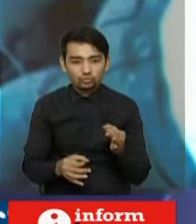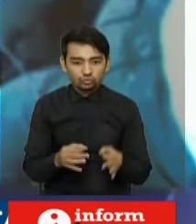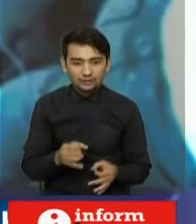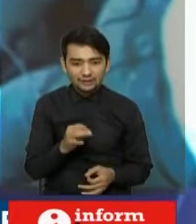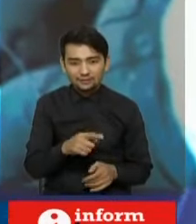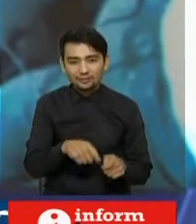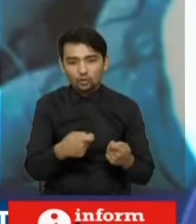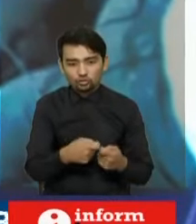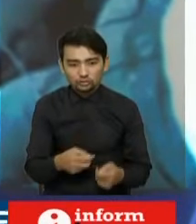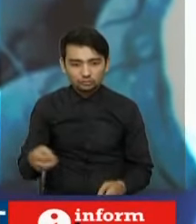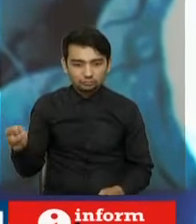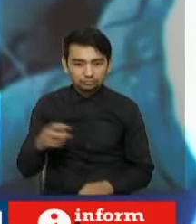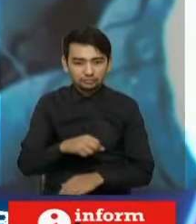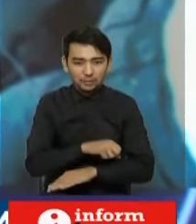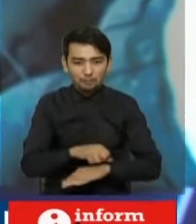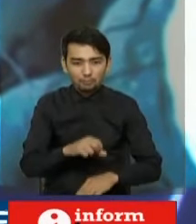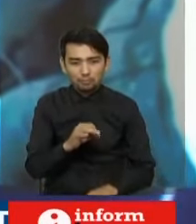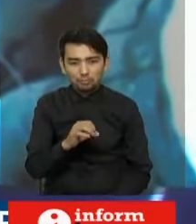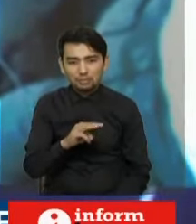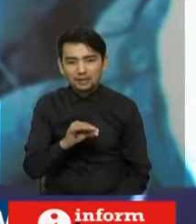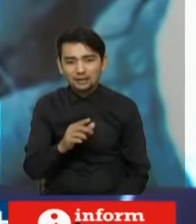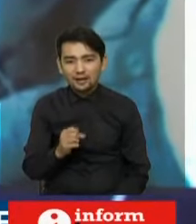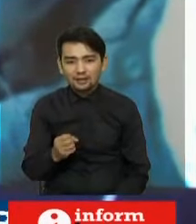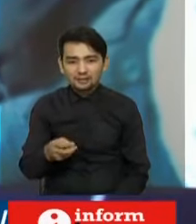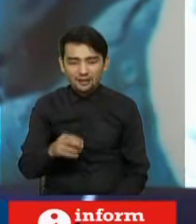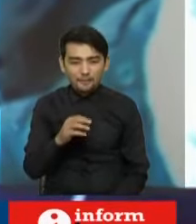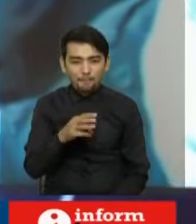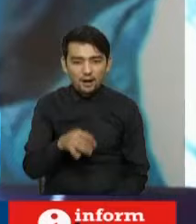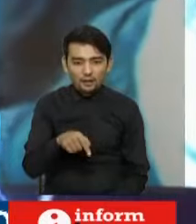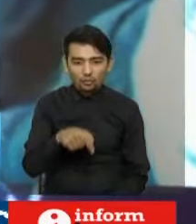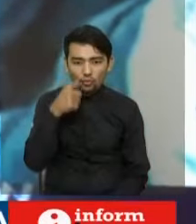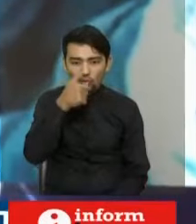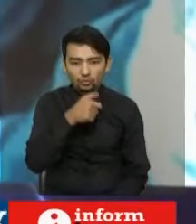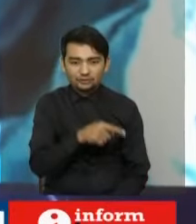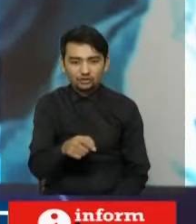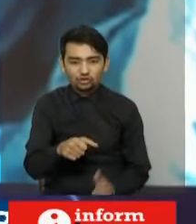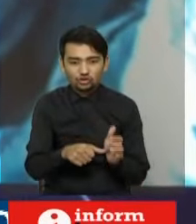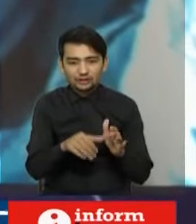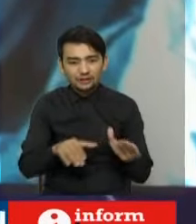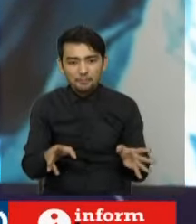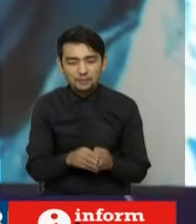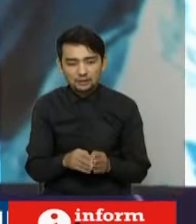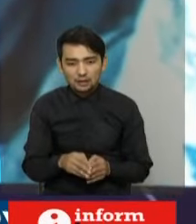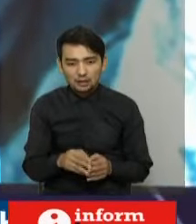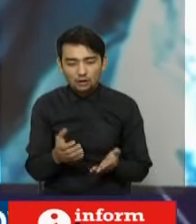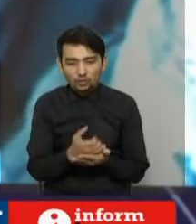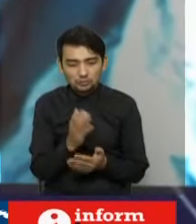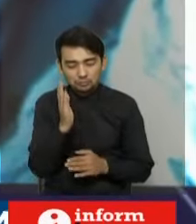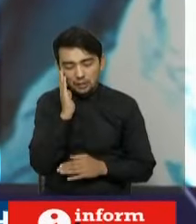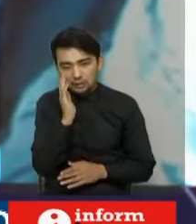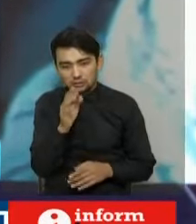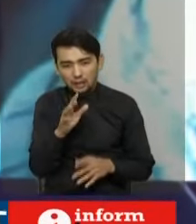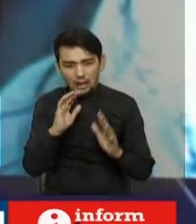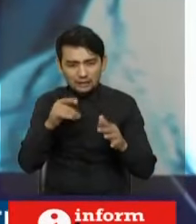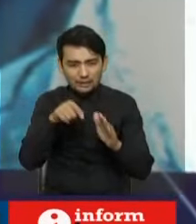из-за нарушения миграционного законодательства. Напомню, в мае этого года их 6 детьми нашли спящими в лесу. Тогда мать